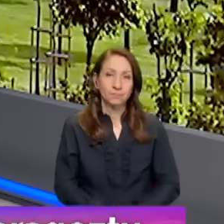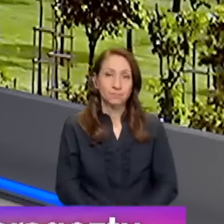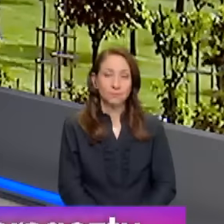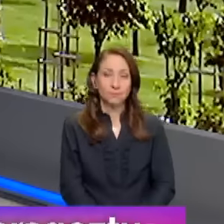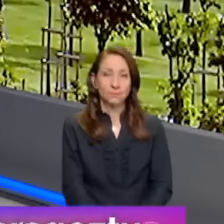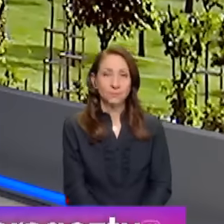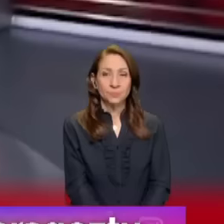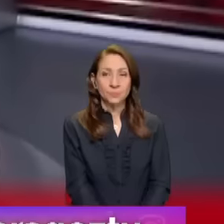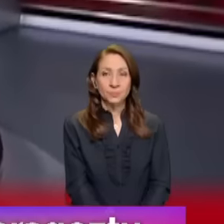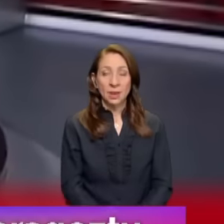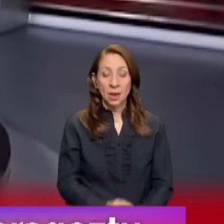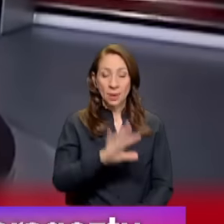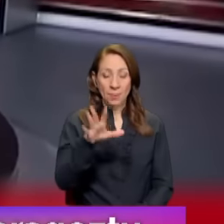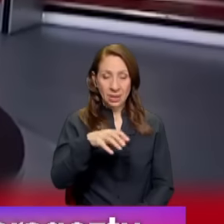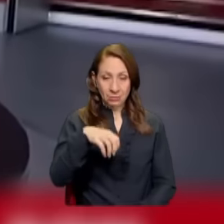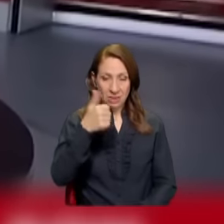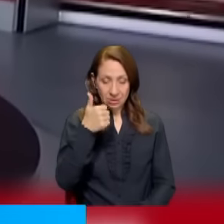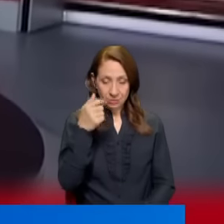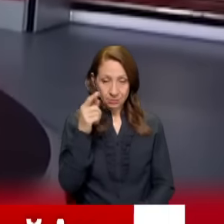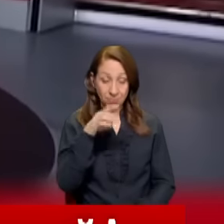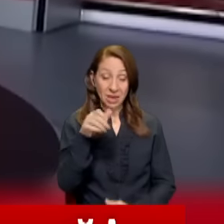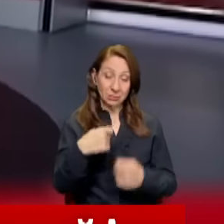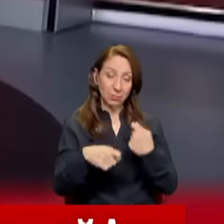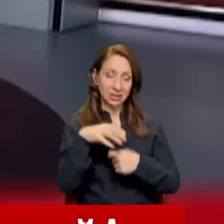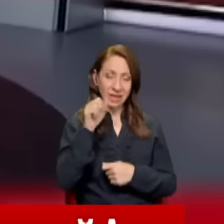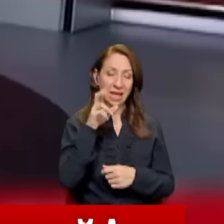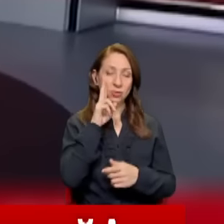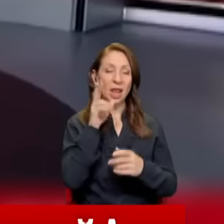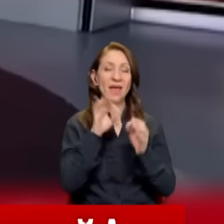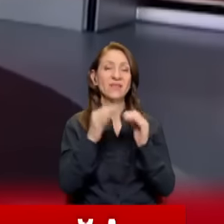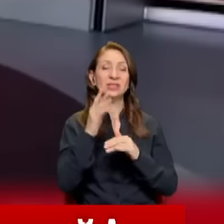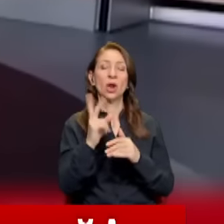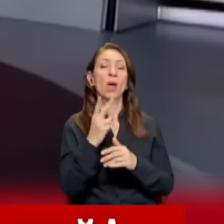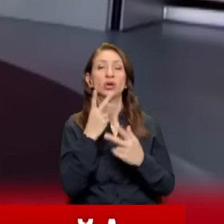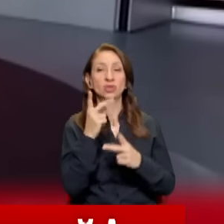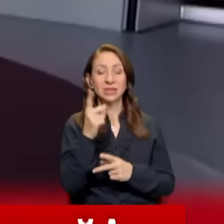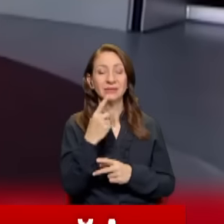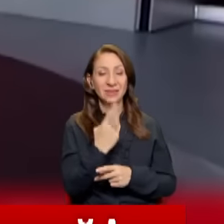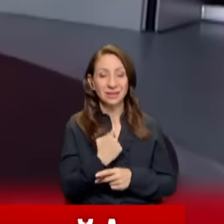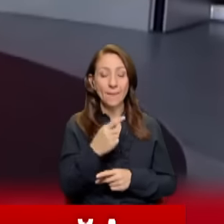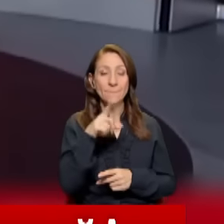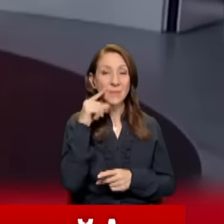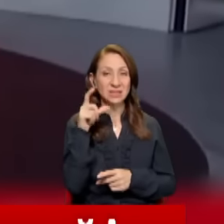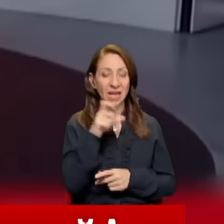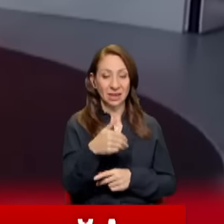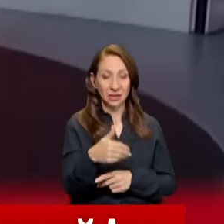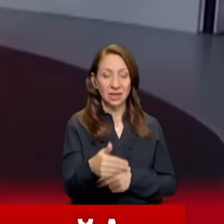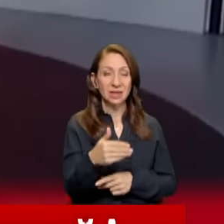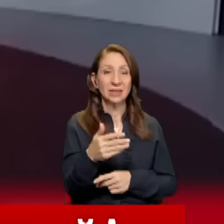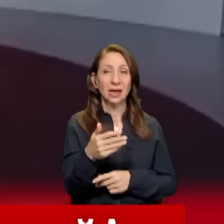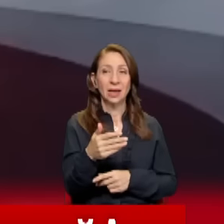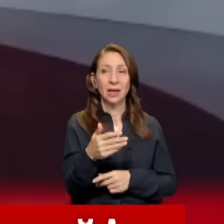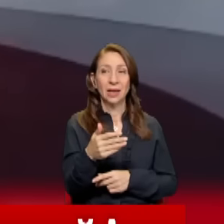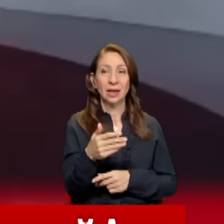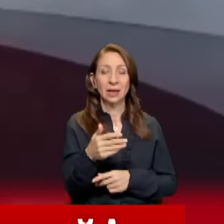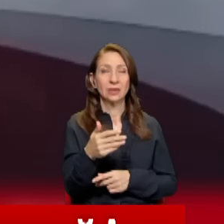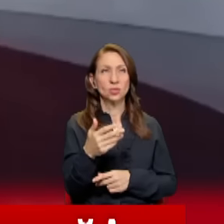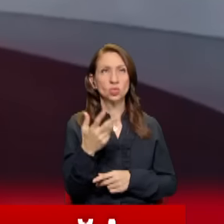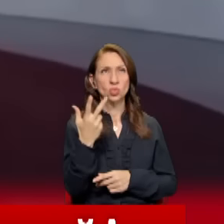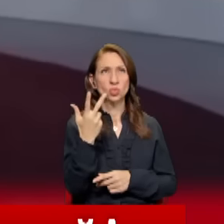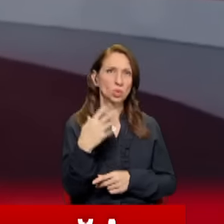olmazdı Merkez bankamız en son enflasyon raporunu açıklarken dedi ki Mayıs ayında yani